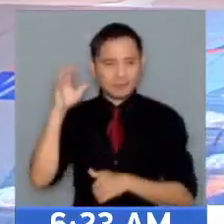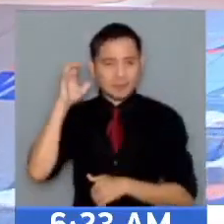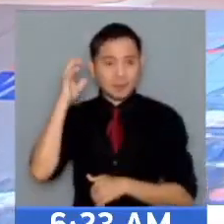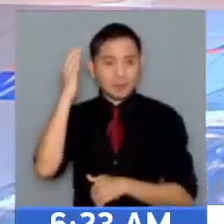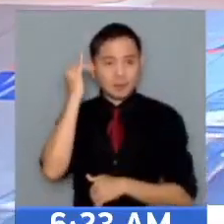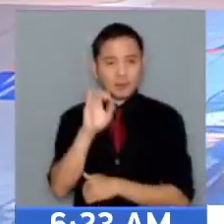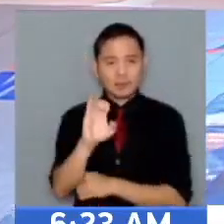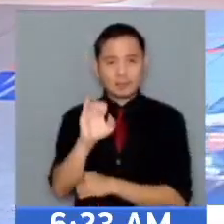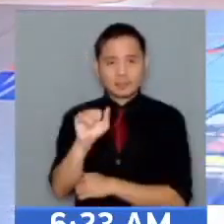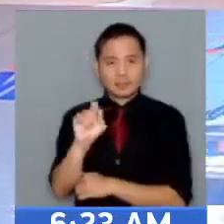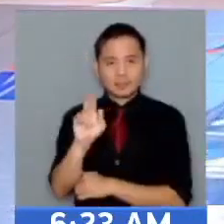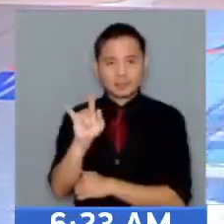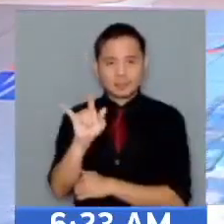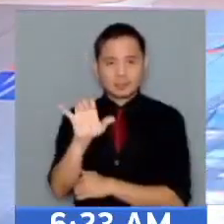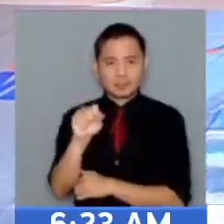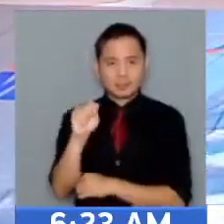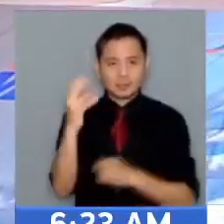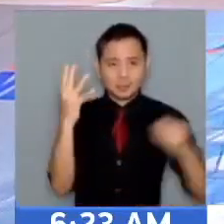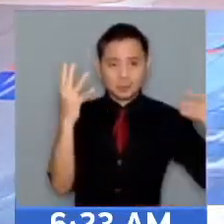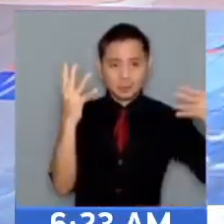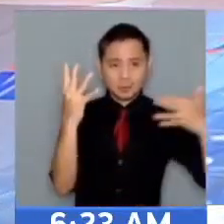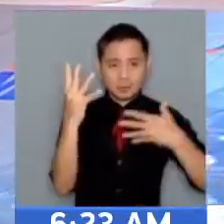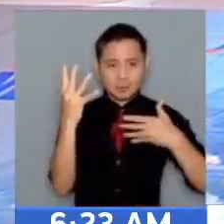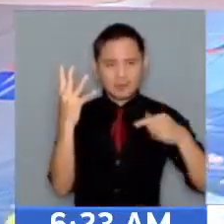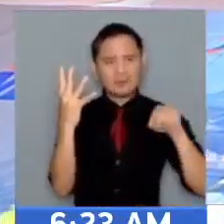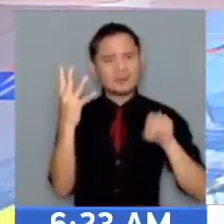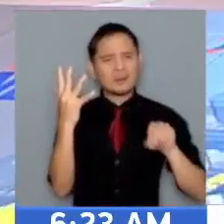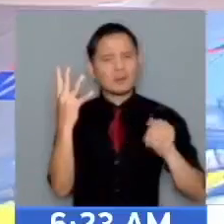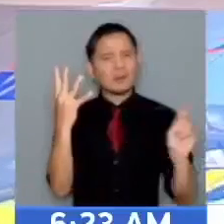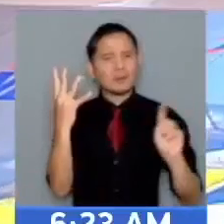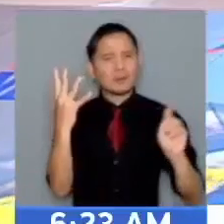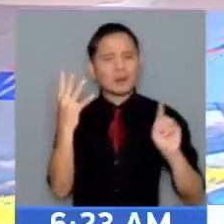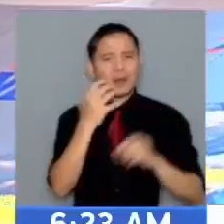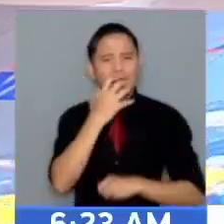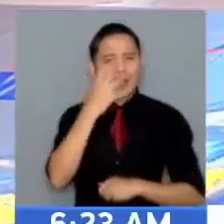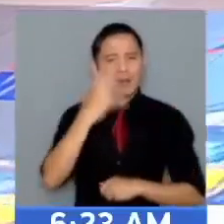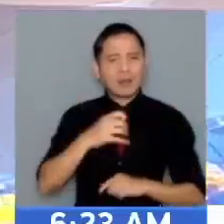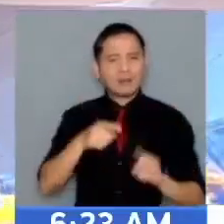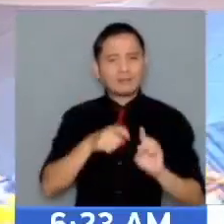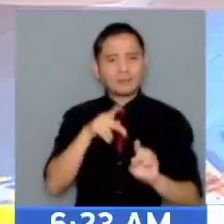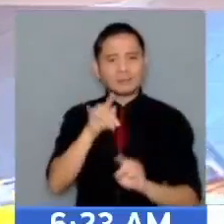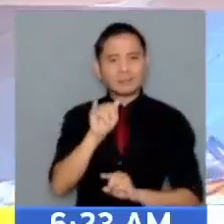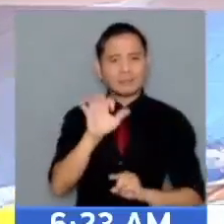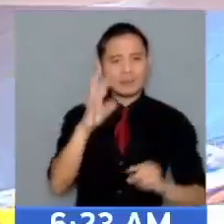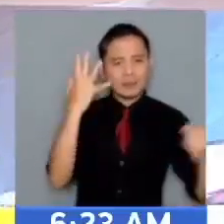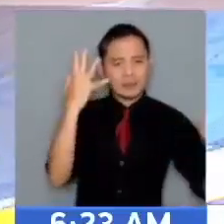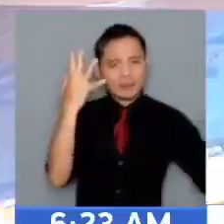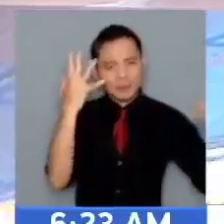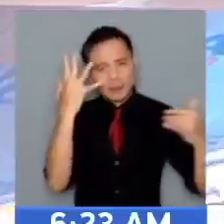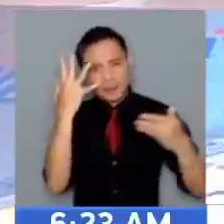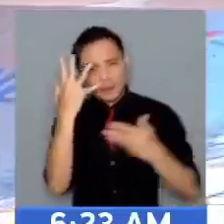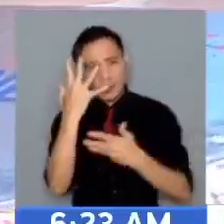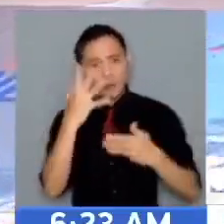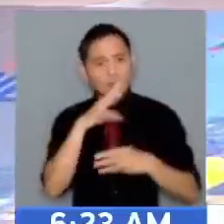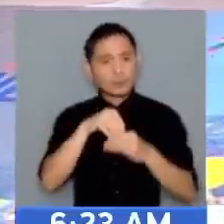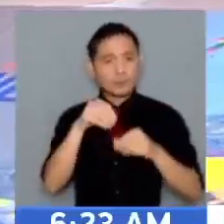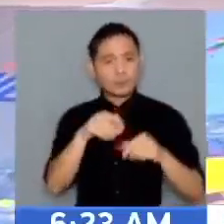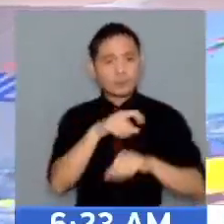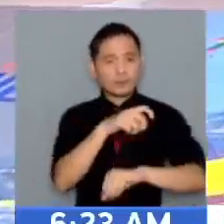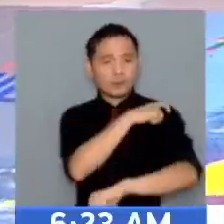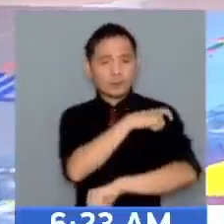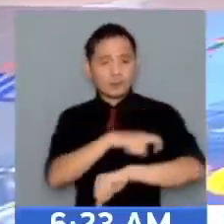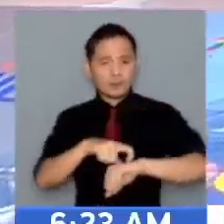Easterlies ay mainit na hangin na galing sa Silangan o Pacific Ocean. Apektado rin ito ang Palawan at Visayas ayon sa